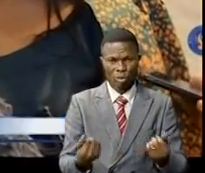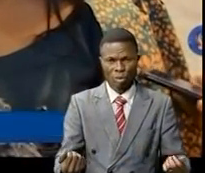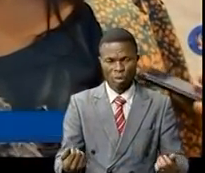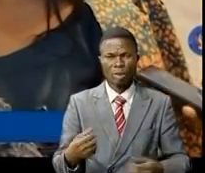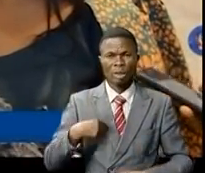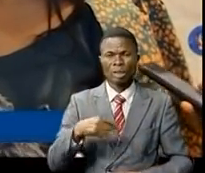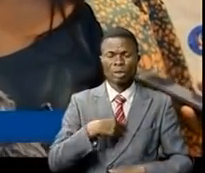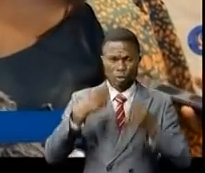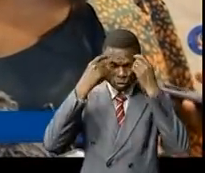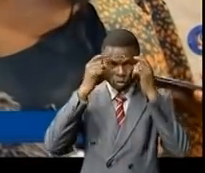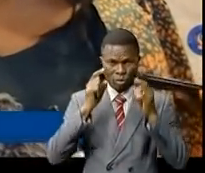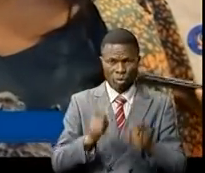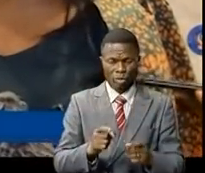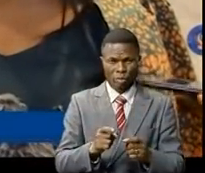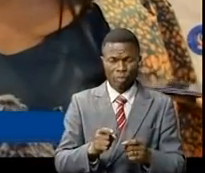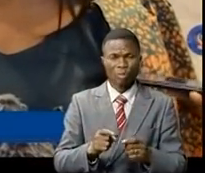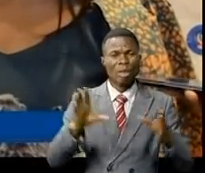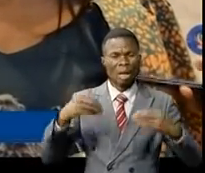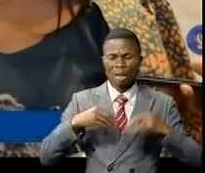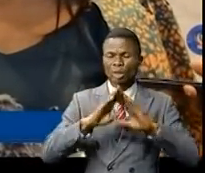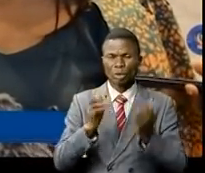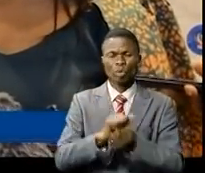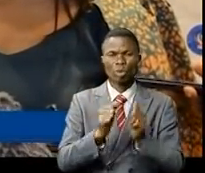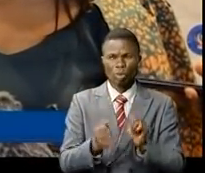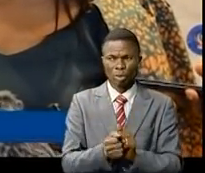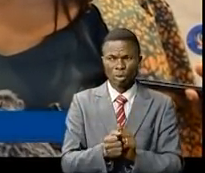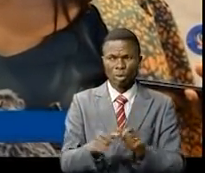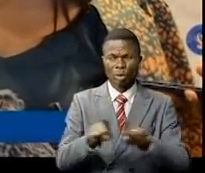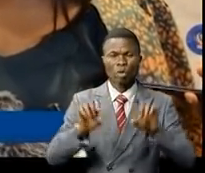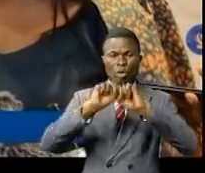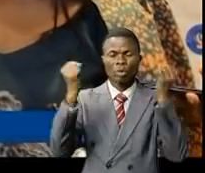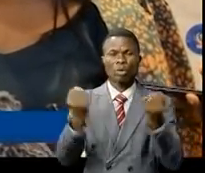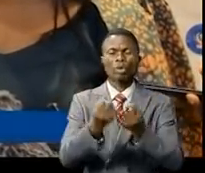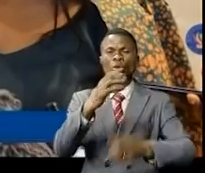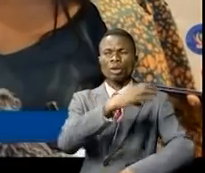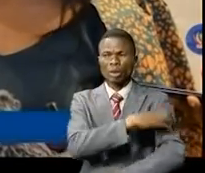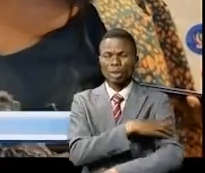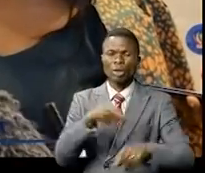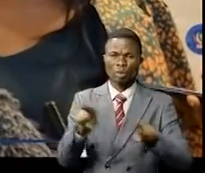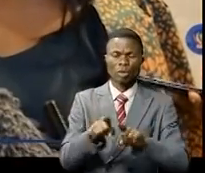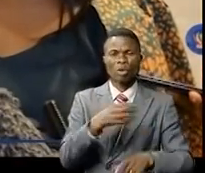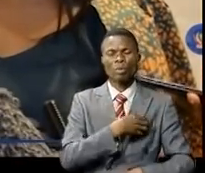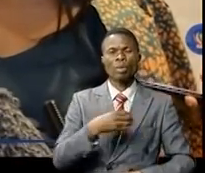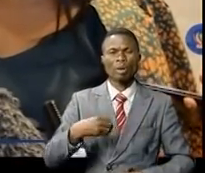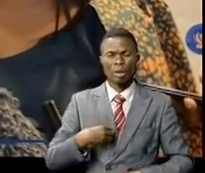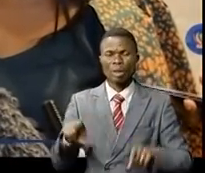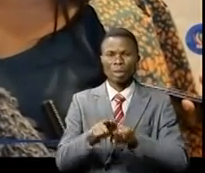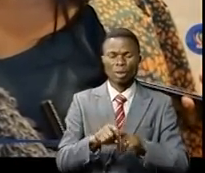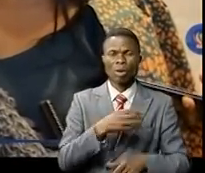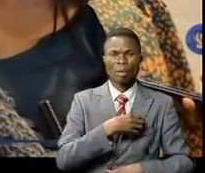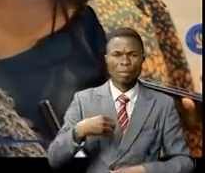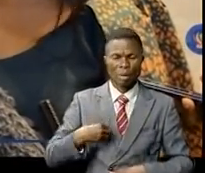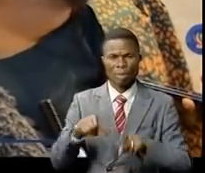décidé de nous assumer en tant que société civile en tant que femme en tant que maire et